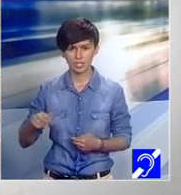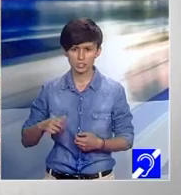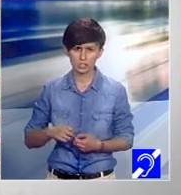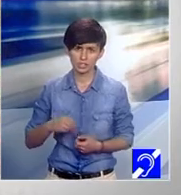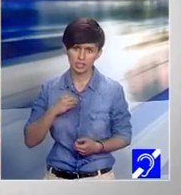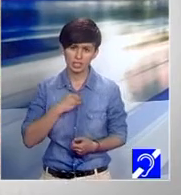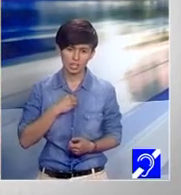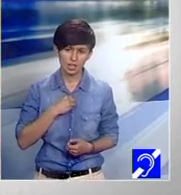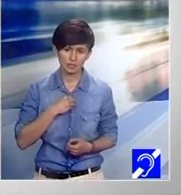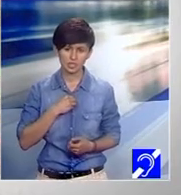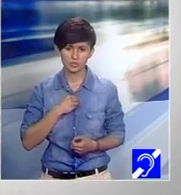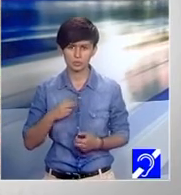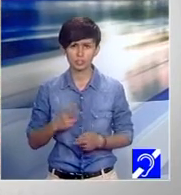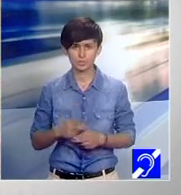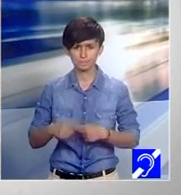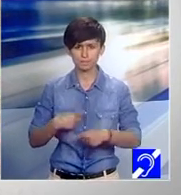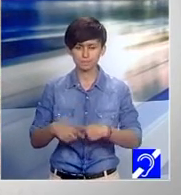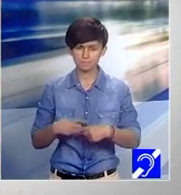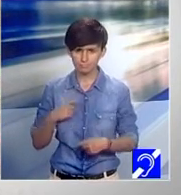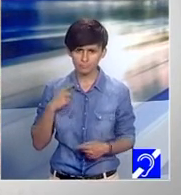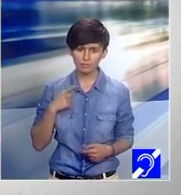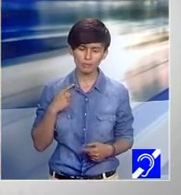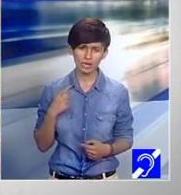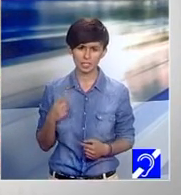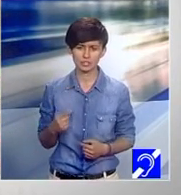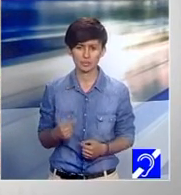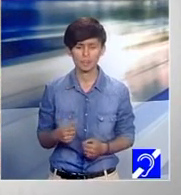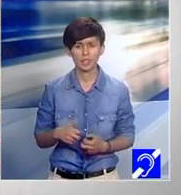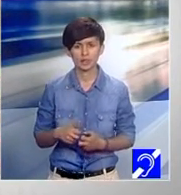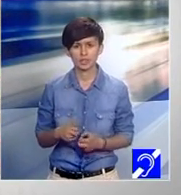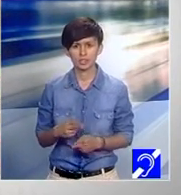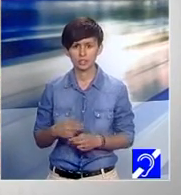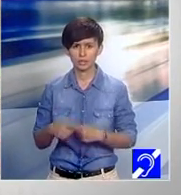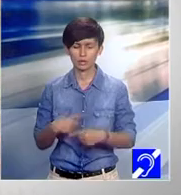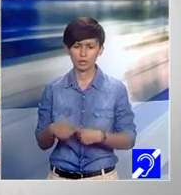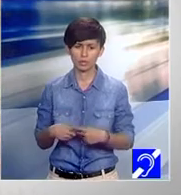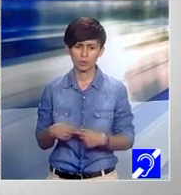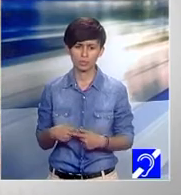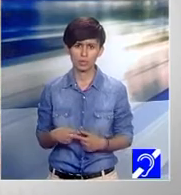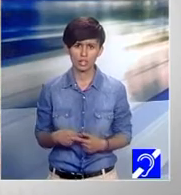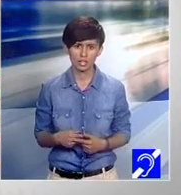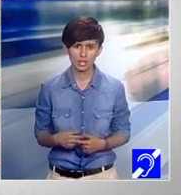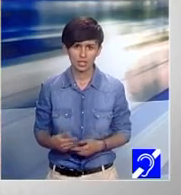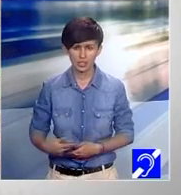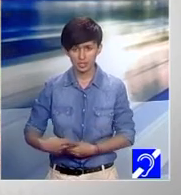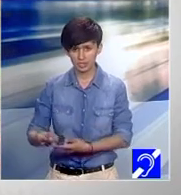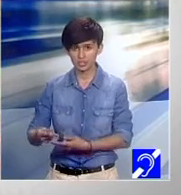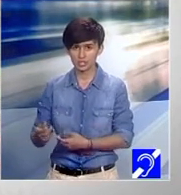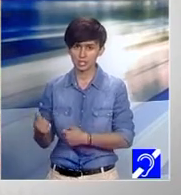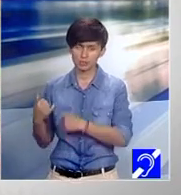ca să ajungă să devină simptomatică, este o afecțiune cu transmitere autosomală recesivă. Deci părinții pot să